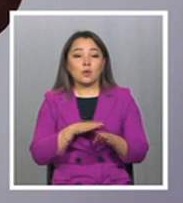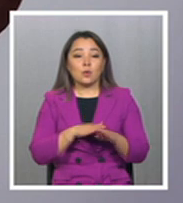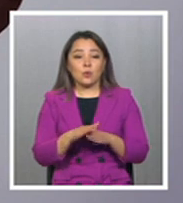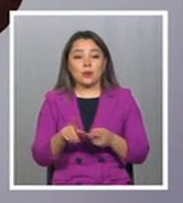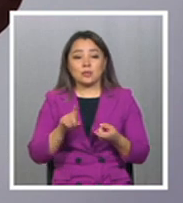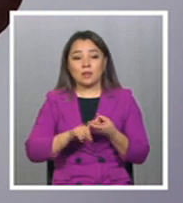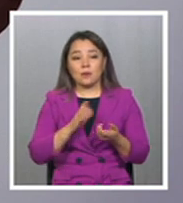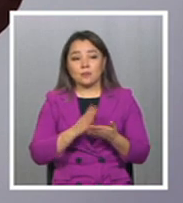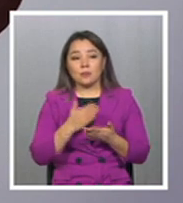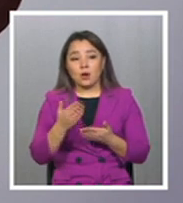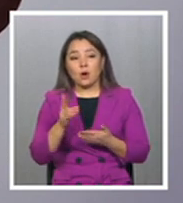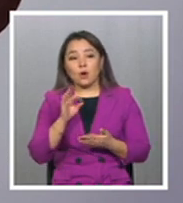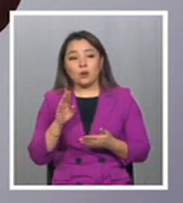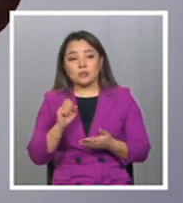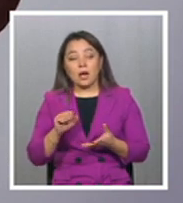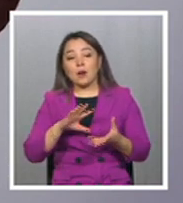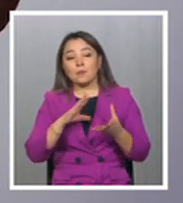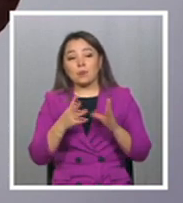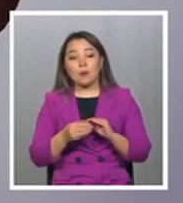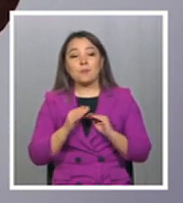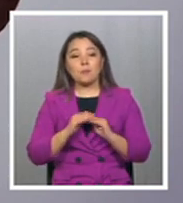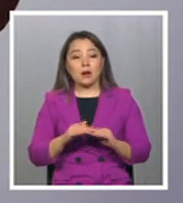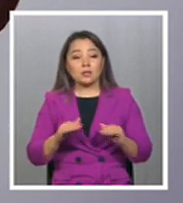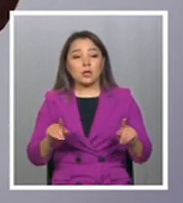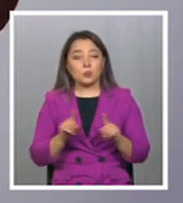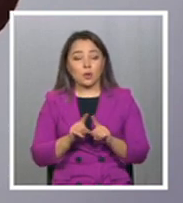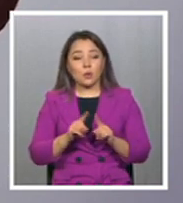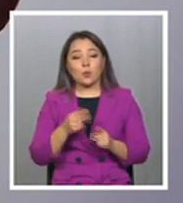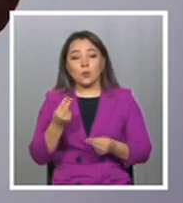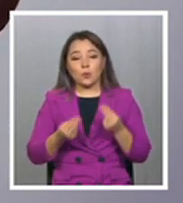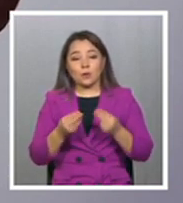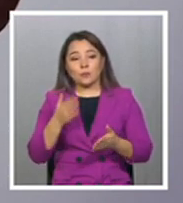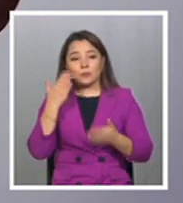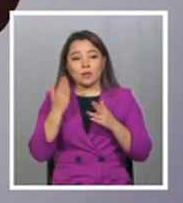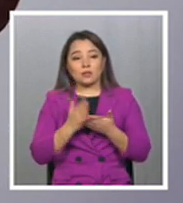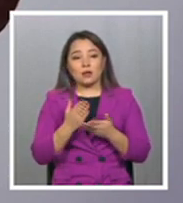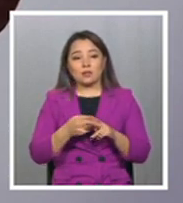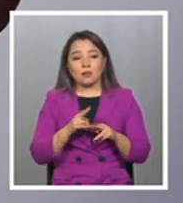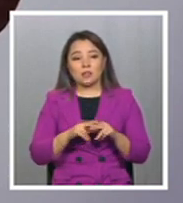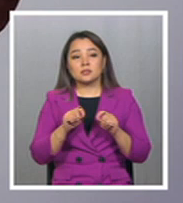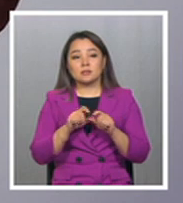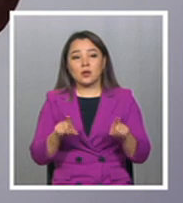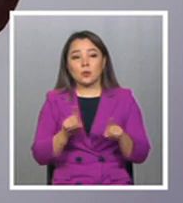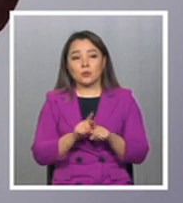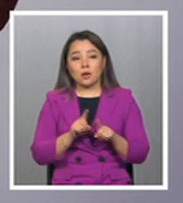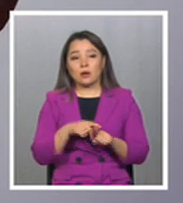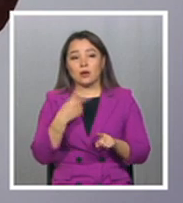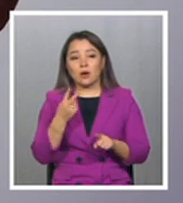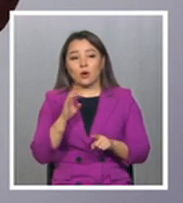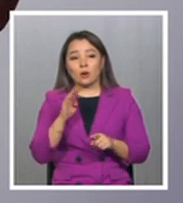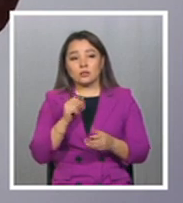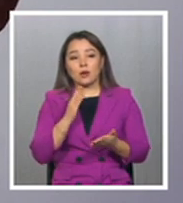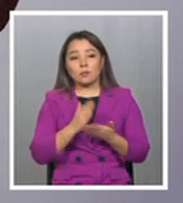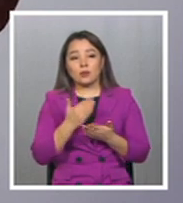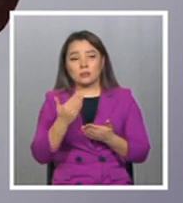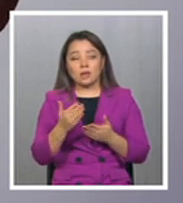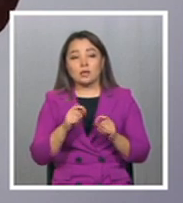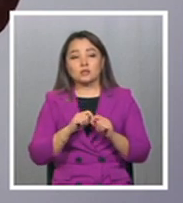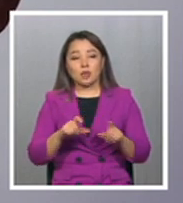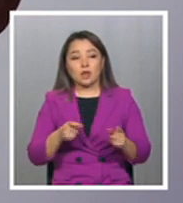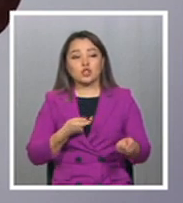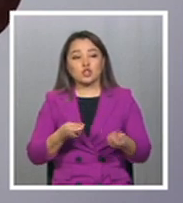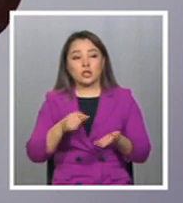арқылы қожаның барлық балалар сияқты ойын баласы болғанын және сыныбында екі қожа барын, сынып